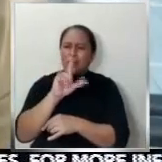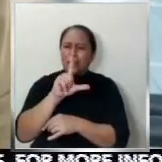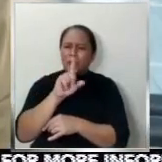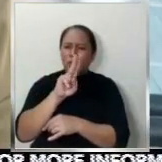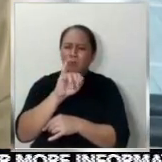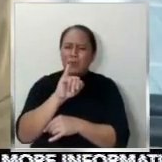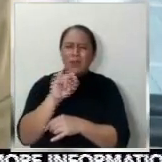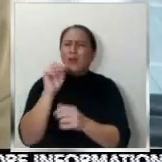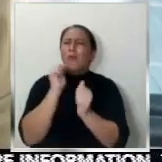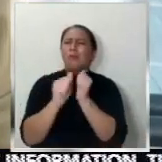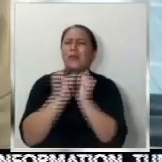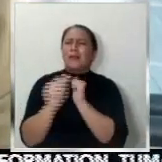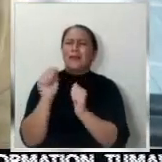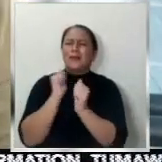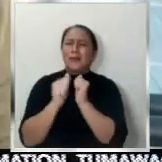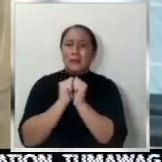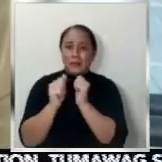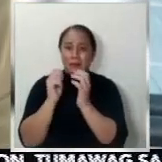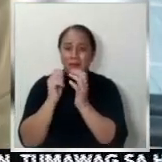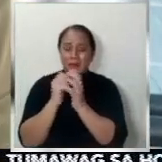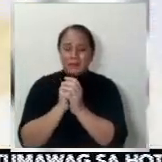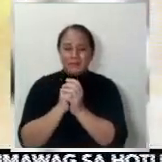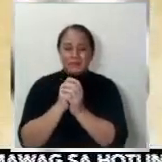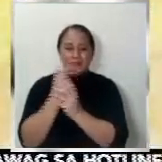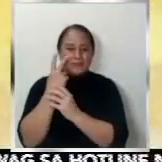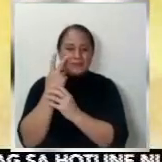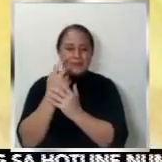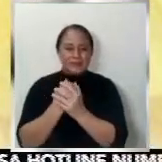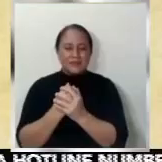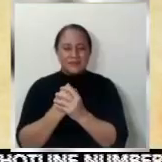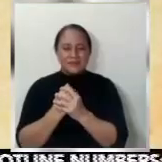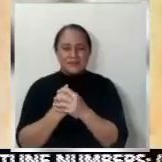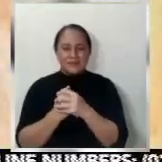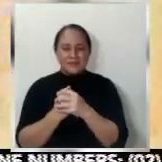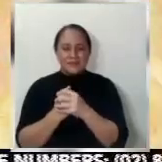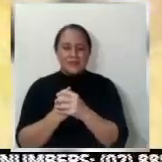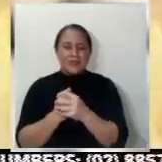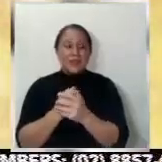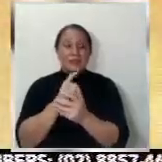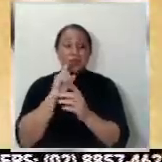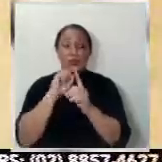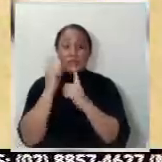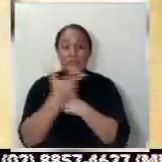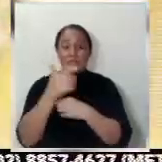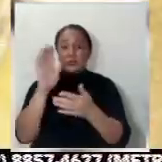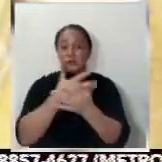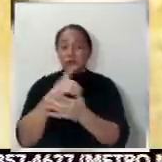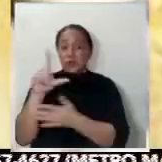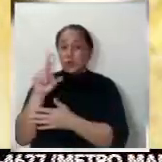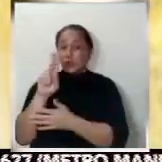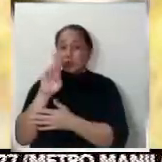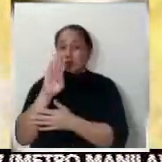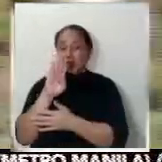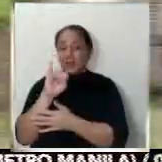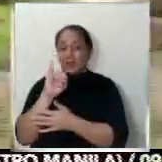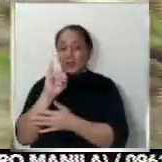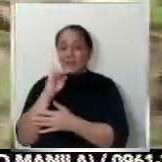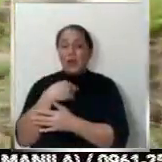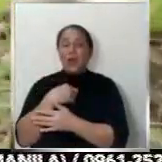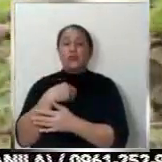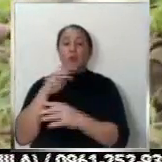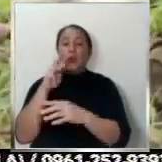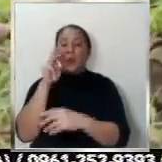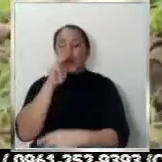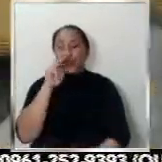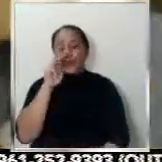yung lubi-lubi? Kuya Kim, ano na? Ang orihinal na kanta na lubi-lubi ay isang sikat na waray folk song. Sa mga